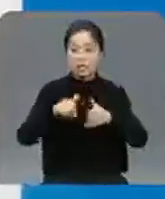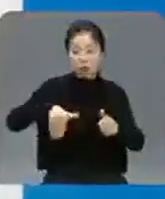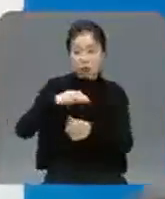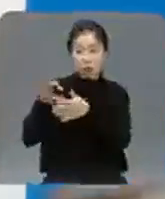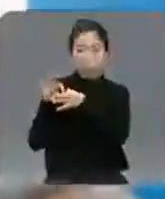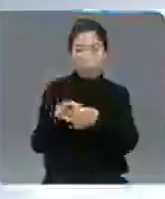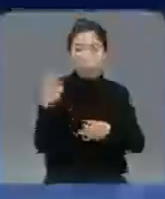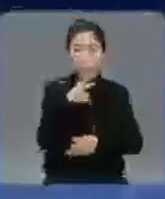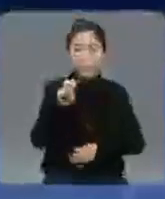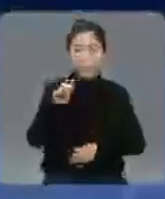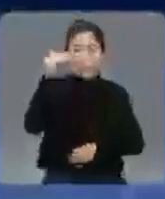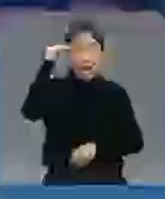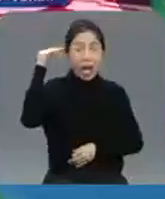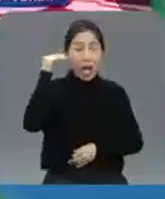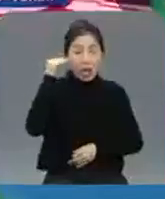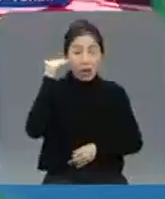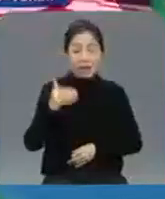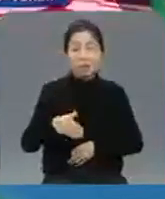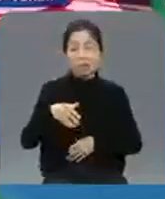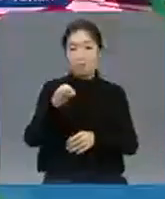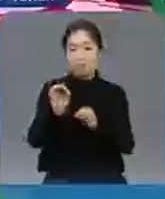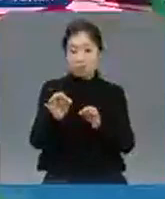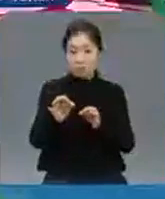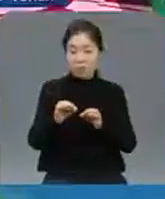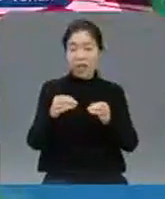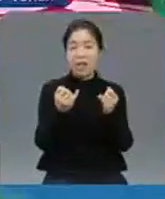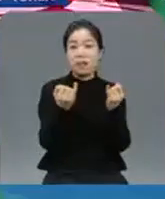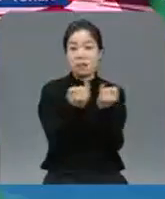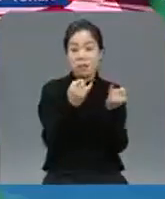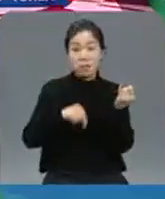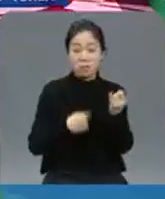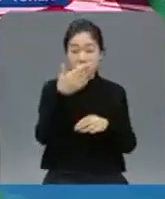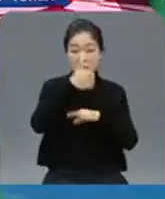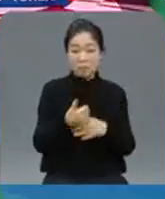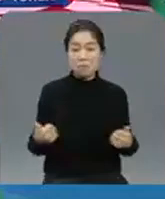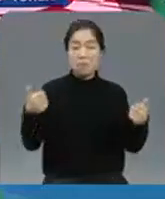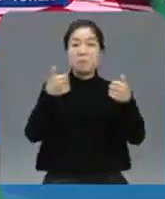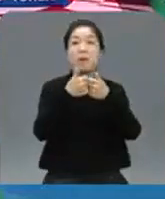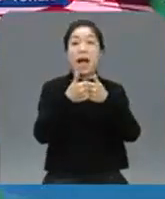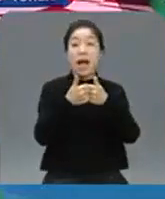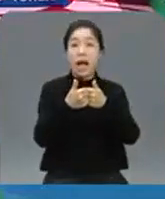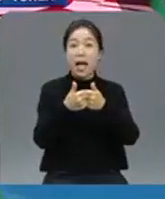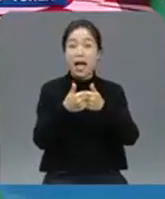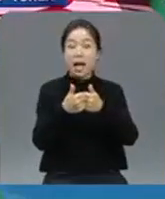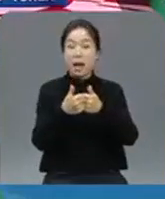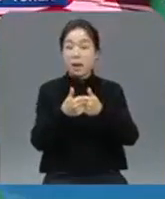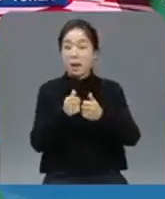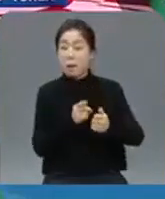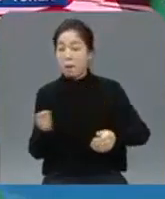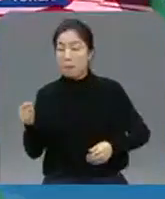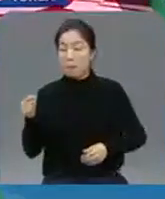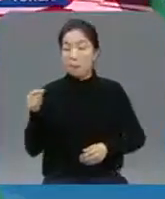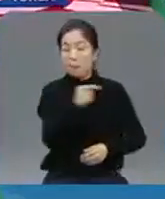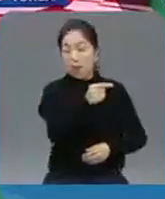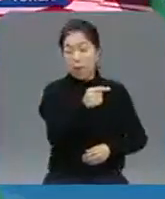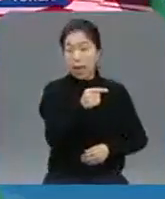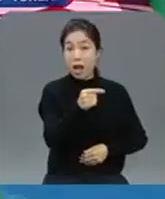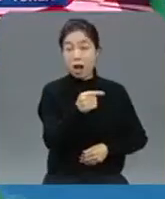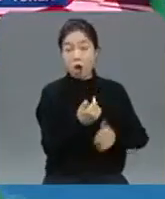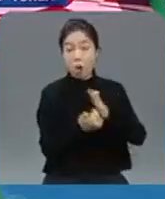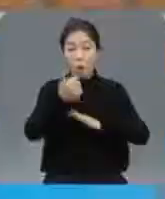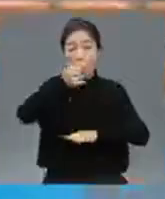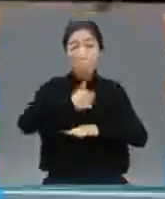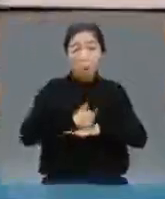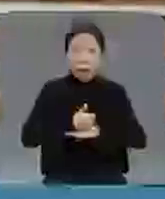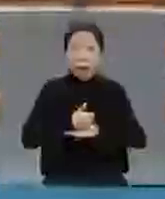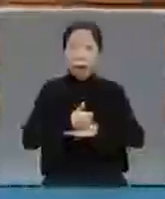이어 2023 코리아 마스터즈에 여자단식 결승에 올랐습니다 날카로운 대각선 공격이 이따라